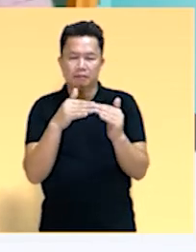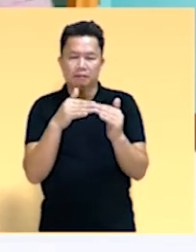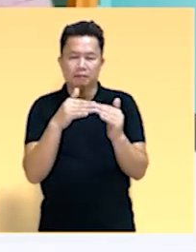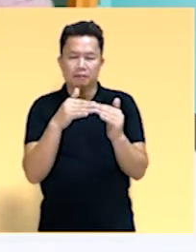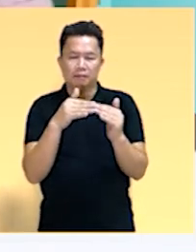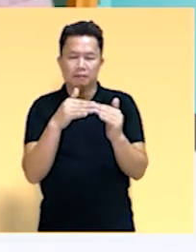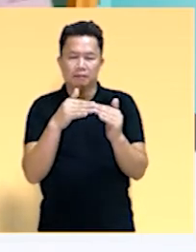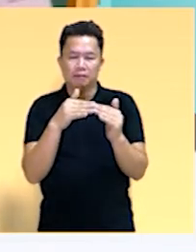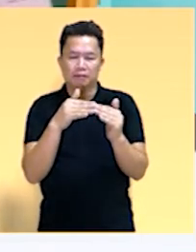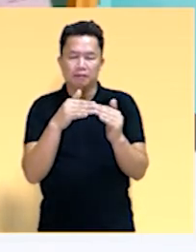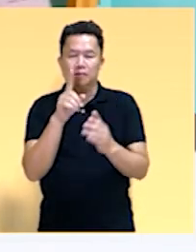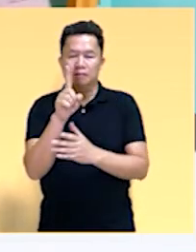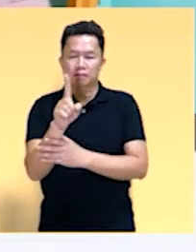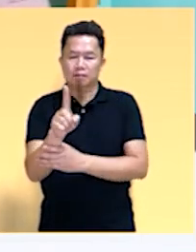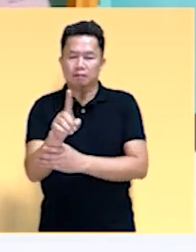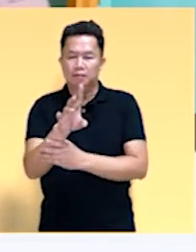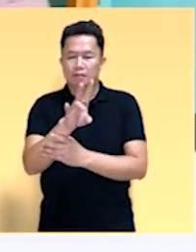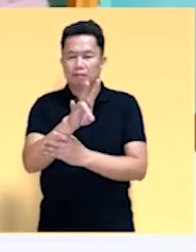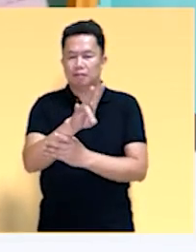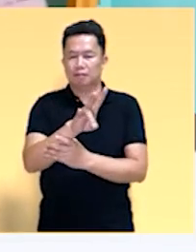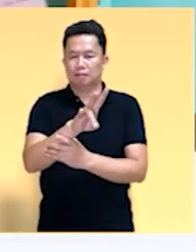3,719 equals